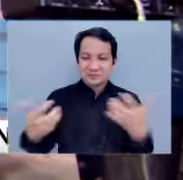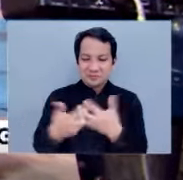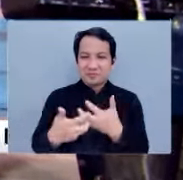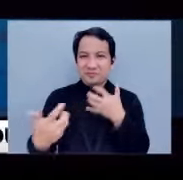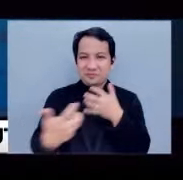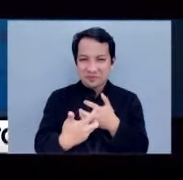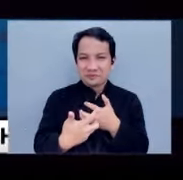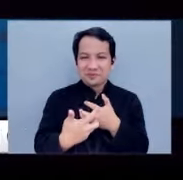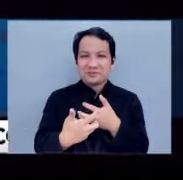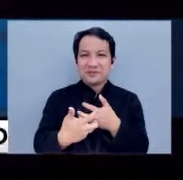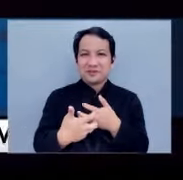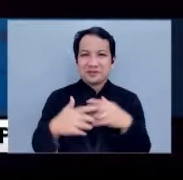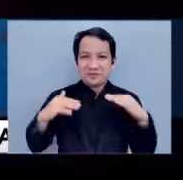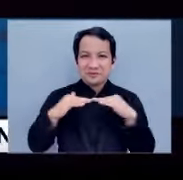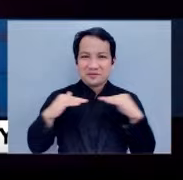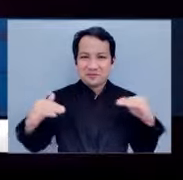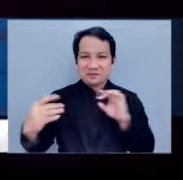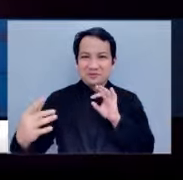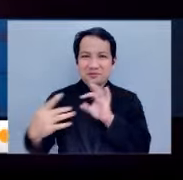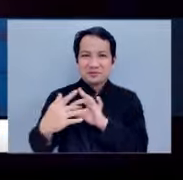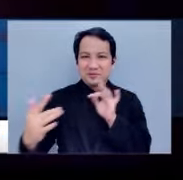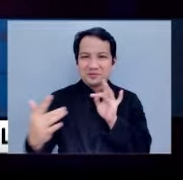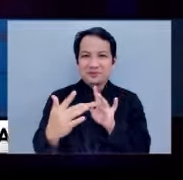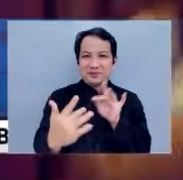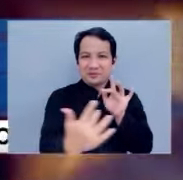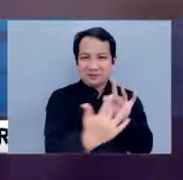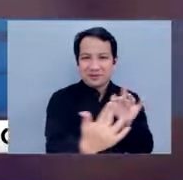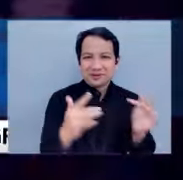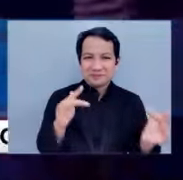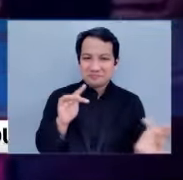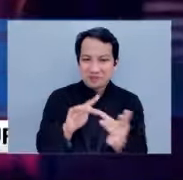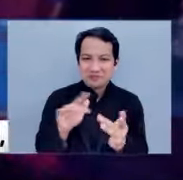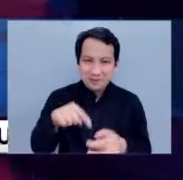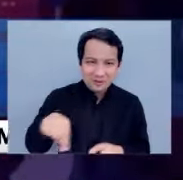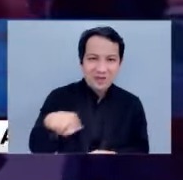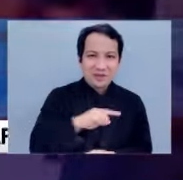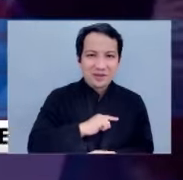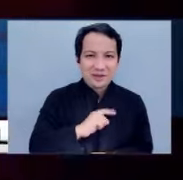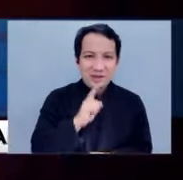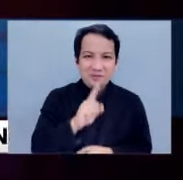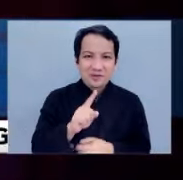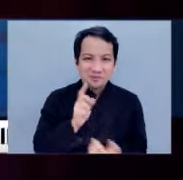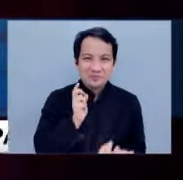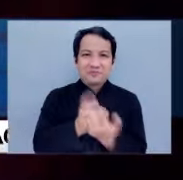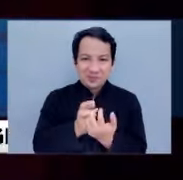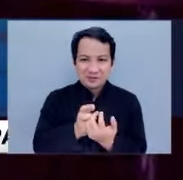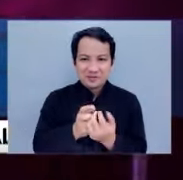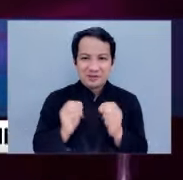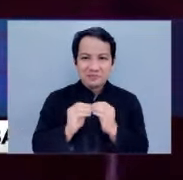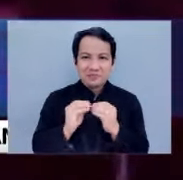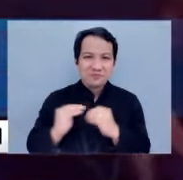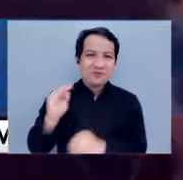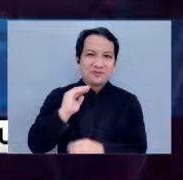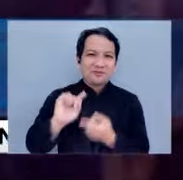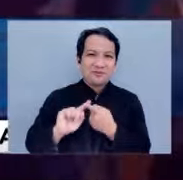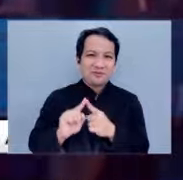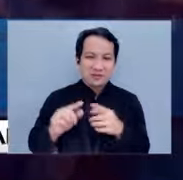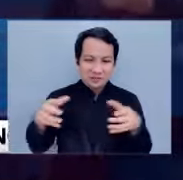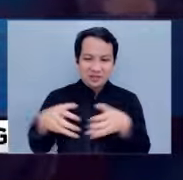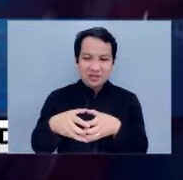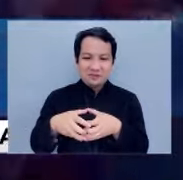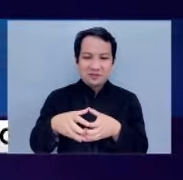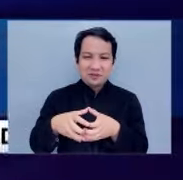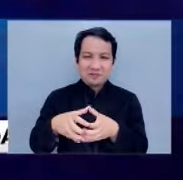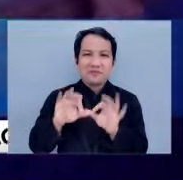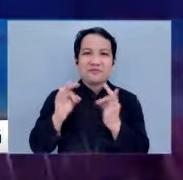yung connection namin. Naging, as in, sobrang like, more than friends na, as in, family din touring namin sa isa't isa ngayon. Alam mo,